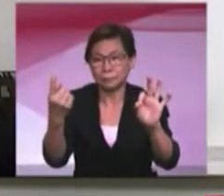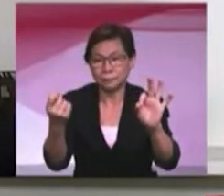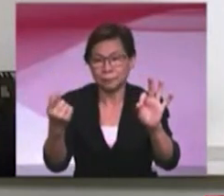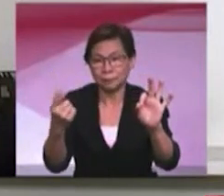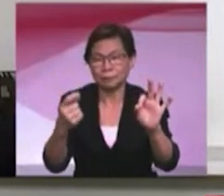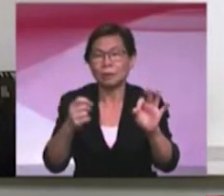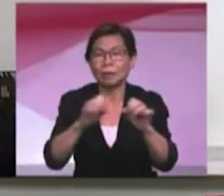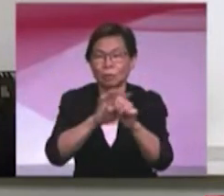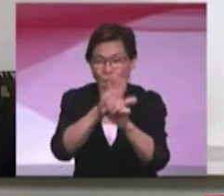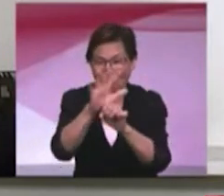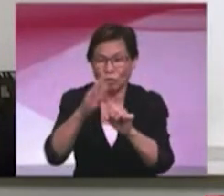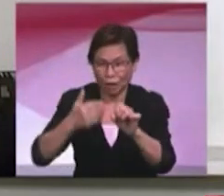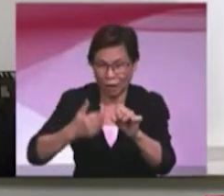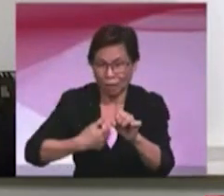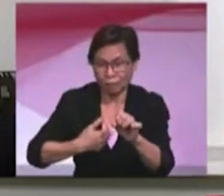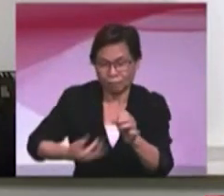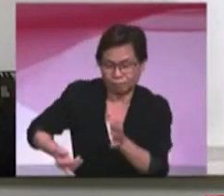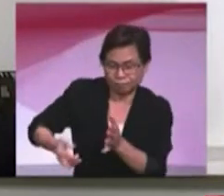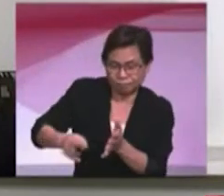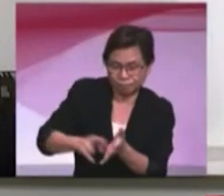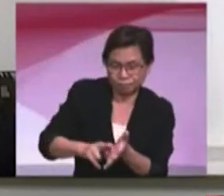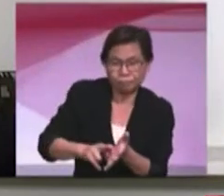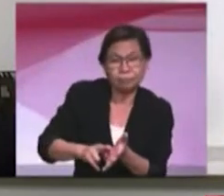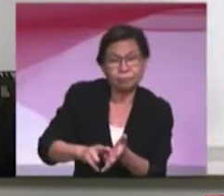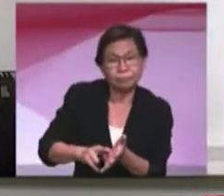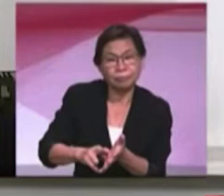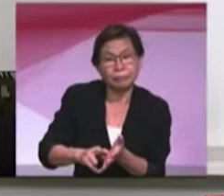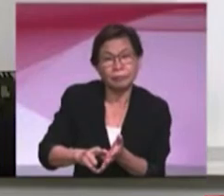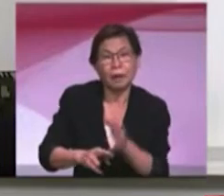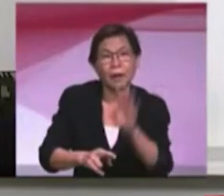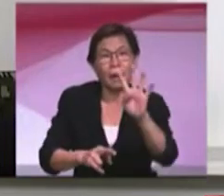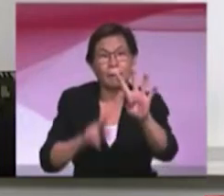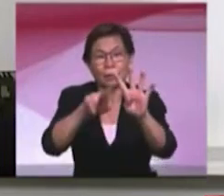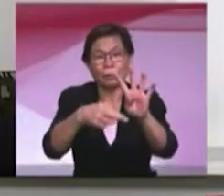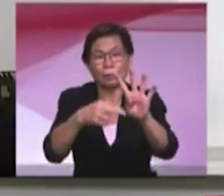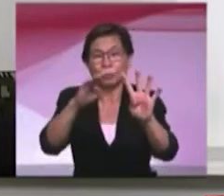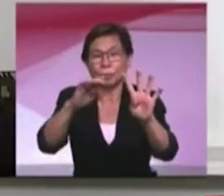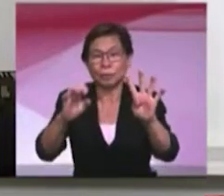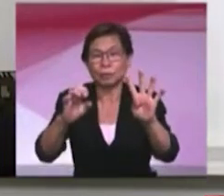19,411 kes positif COVID-19 direkodkan dengan